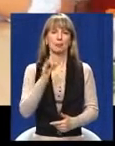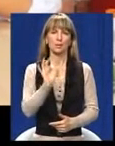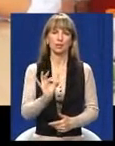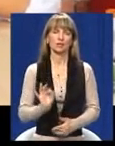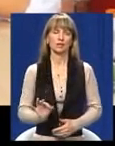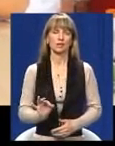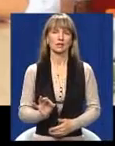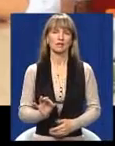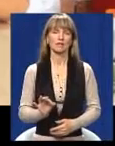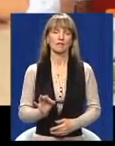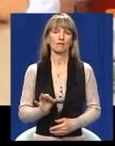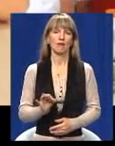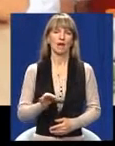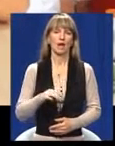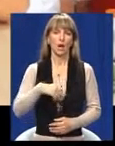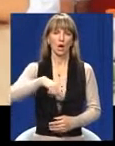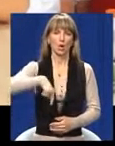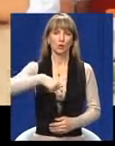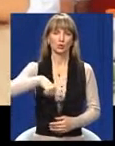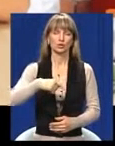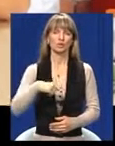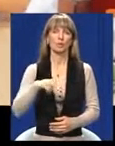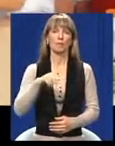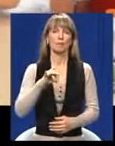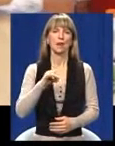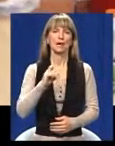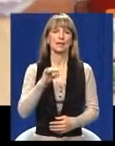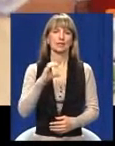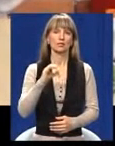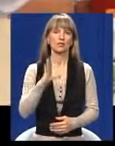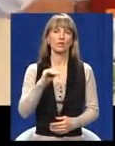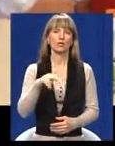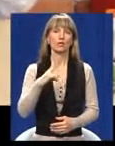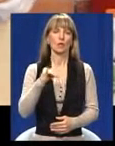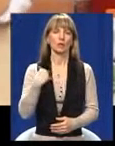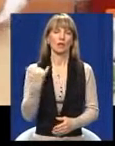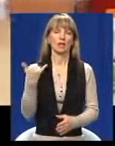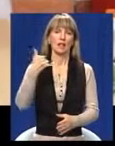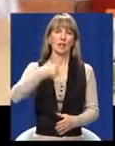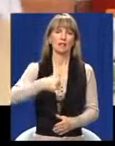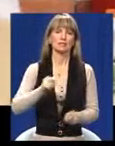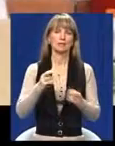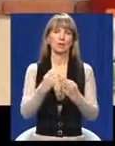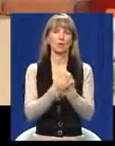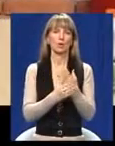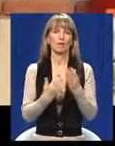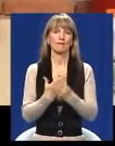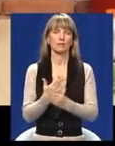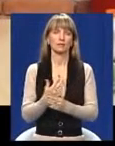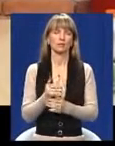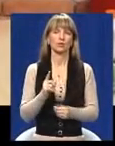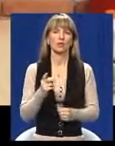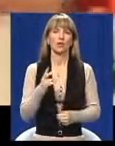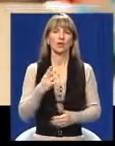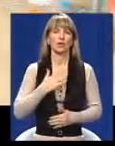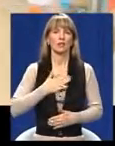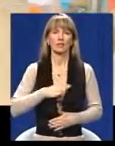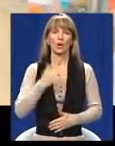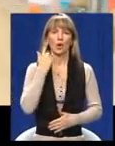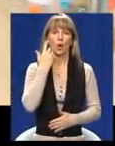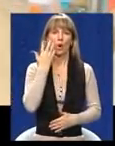35% розчин перекису водню. Я наливаю його сюди. Ви бачите, я спеціально одягнув рукавички, тому що не дуже приємно, коли